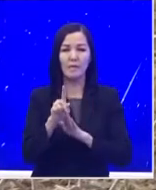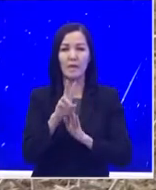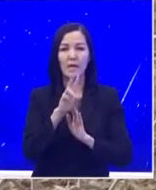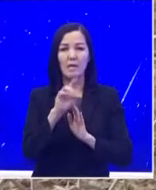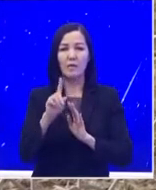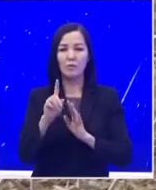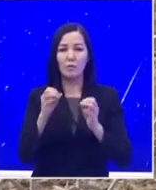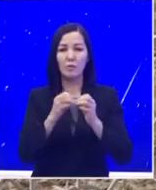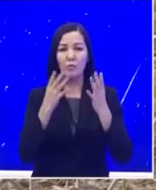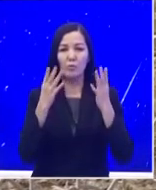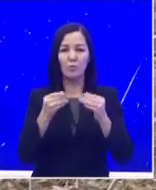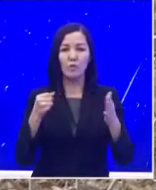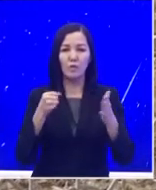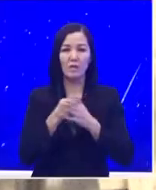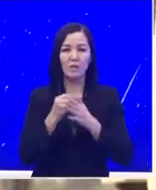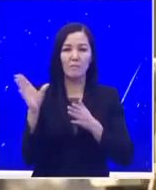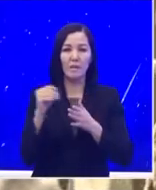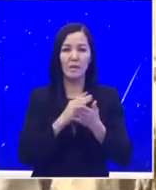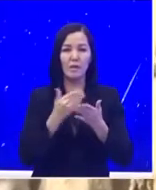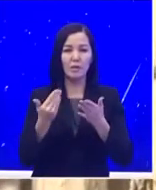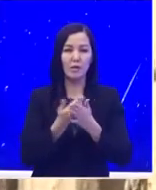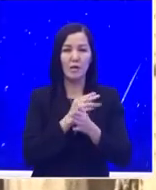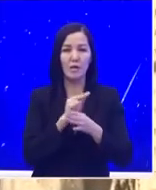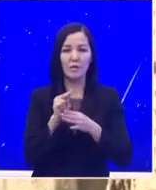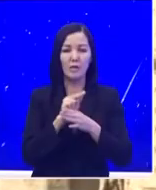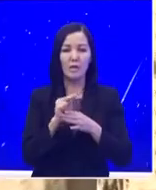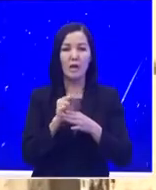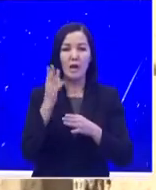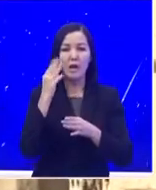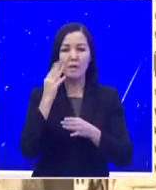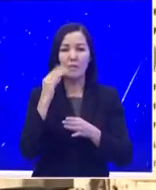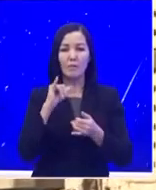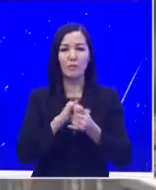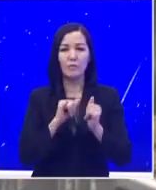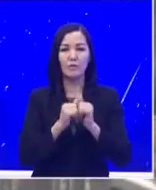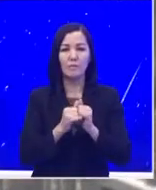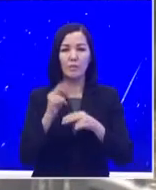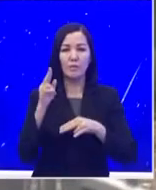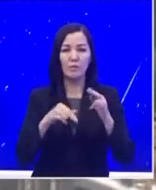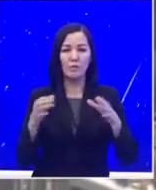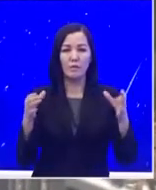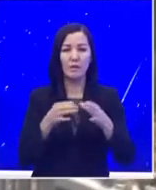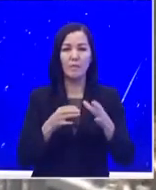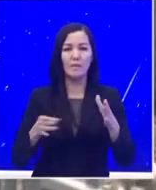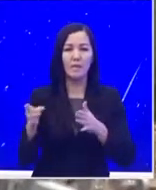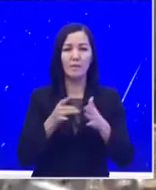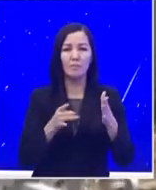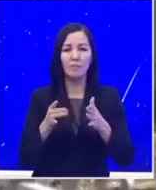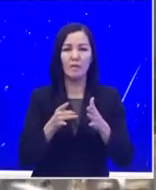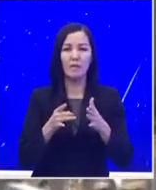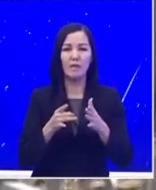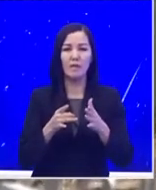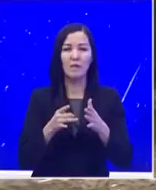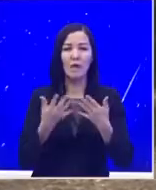Наурыздың алғашқы 10 күндігіне дейін жаңалап бермек. Бұл Алматы-Өскемен тас жолына жауапты мердігер компания. Республикалық тас жол аталған